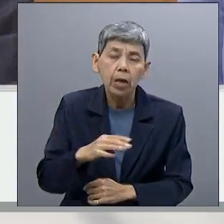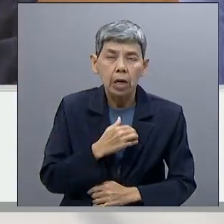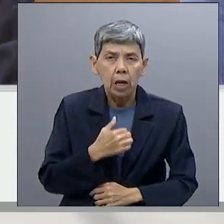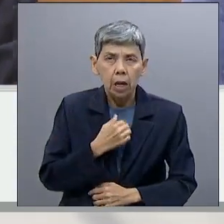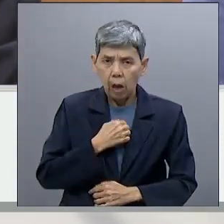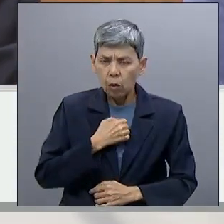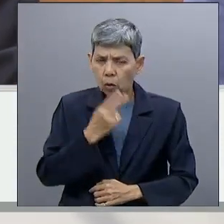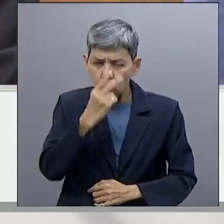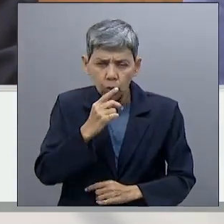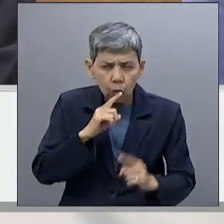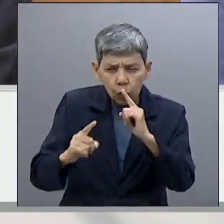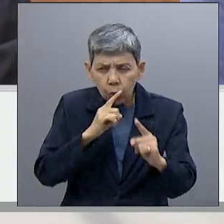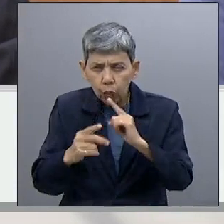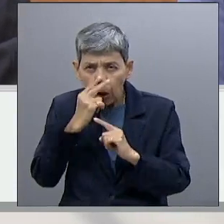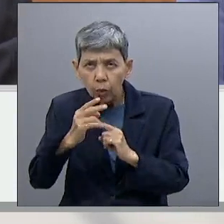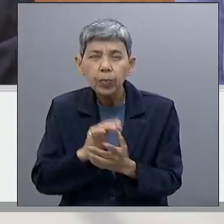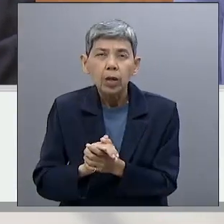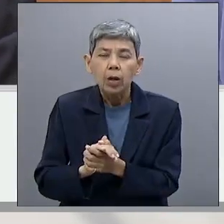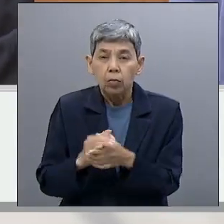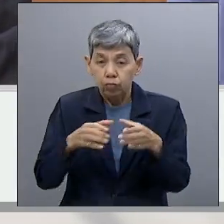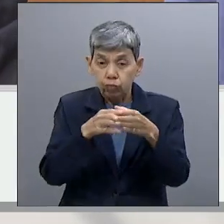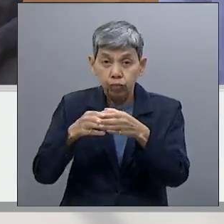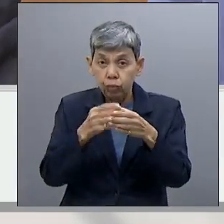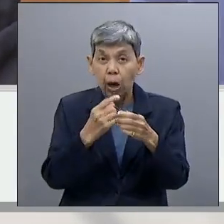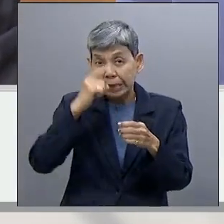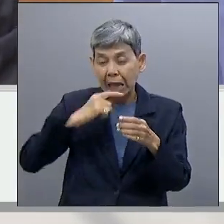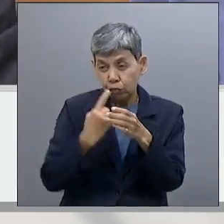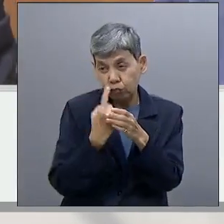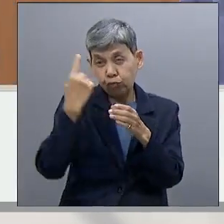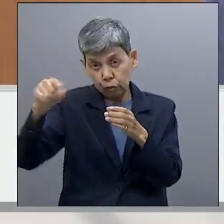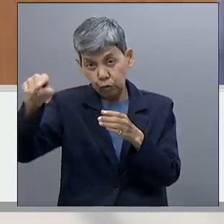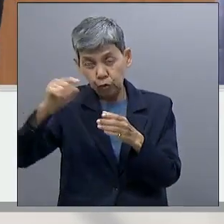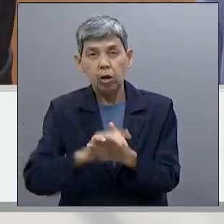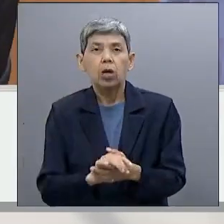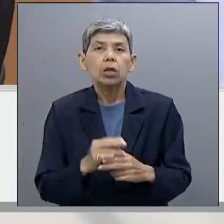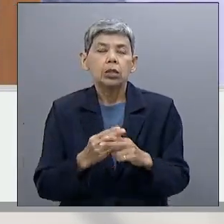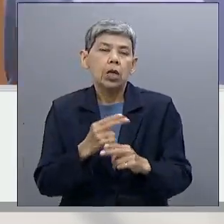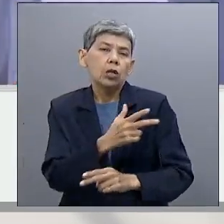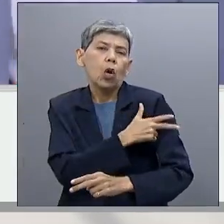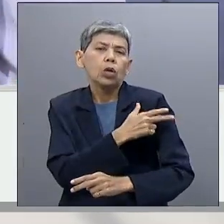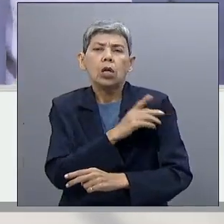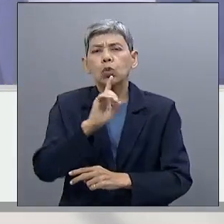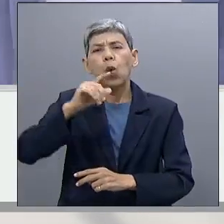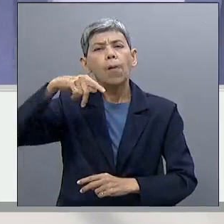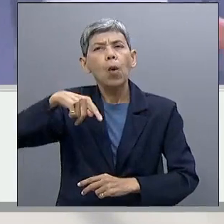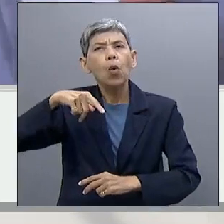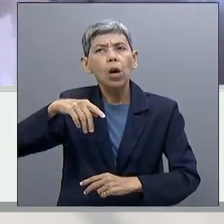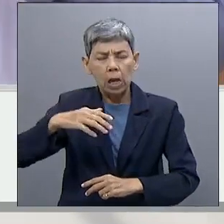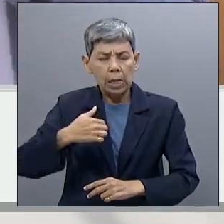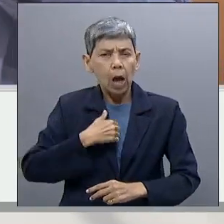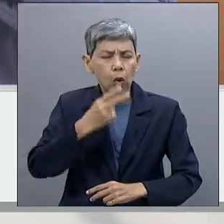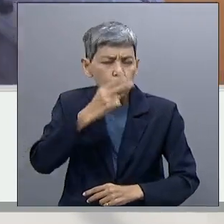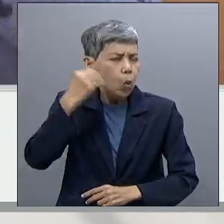าติดตามคือตัวแทนที่ว่าเนี่ยคือดร.เลอพงศ์เนี่ยเขาบอกว่าเขาไม่แค่ว่าเขาติดตามทุก